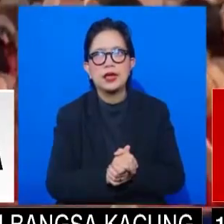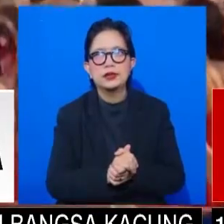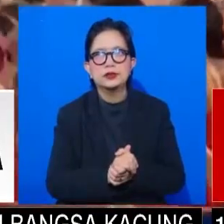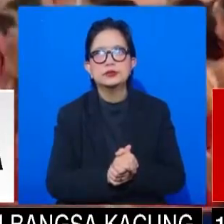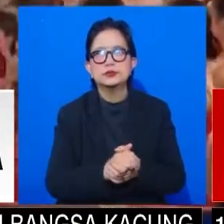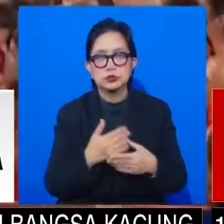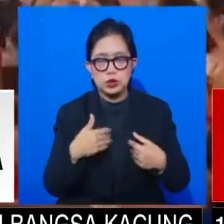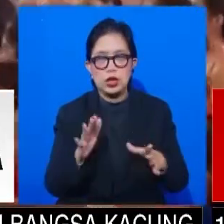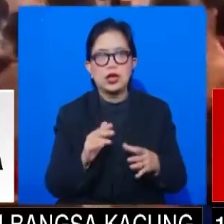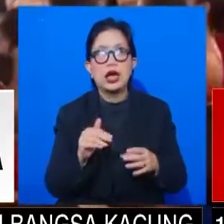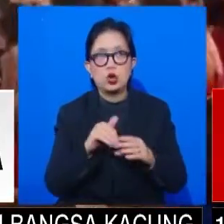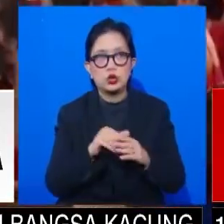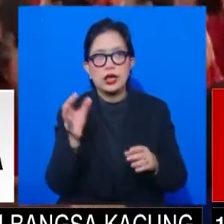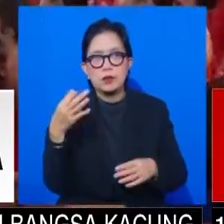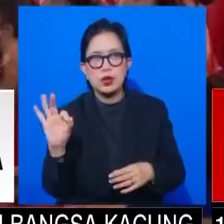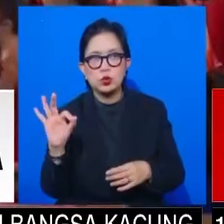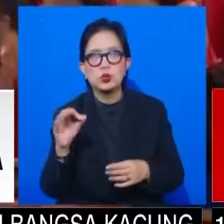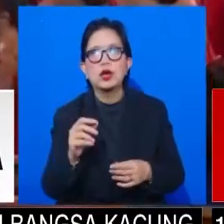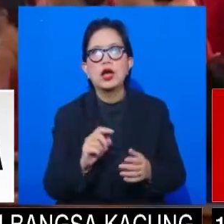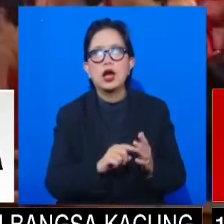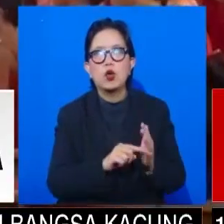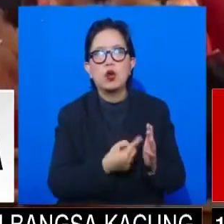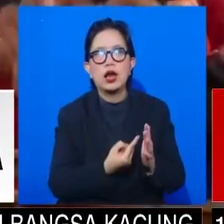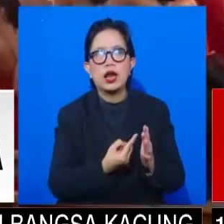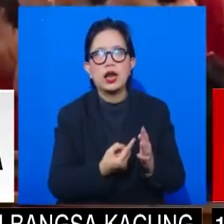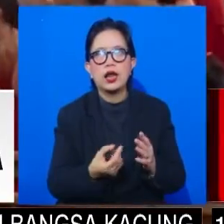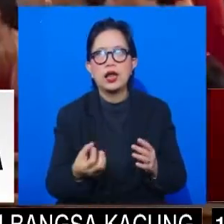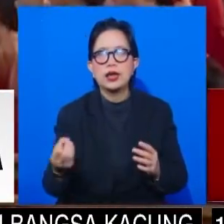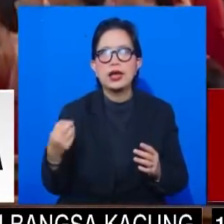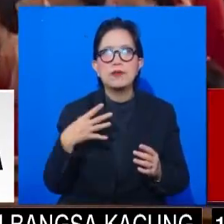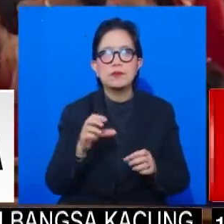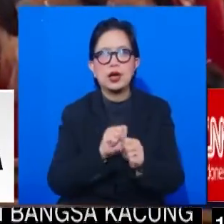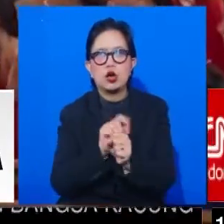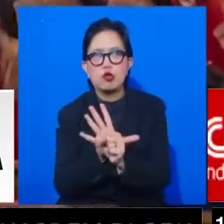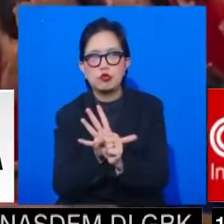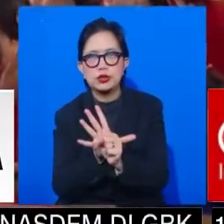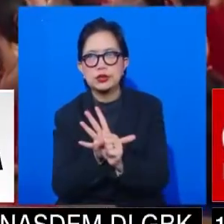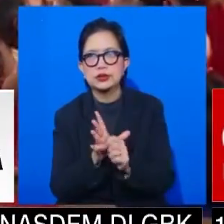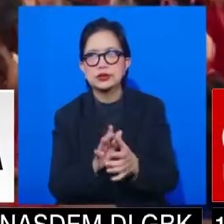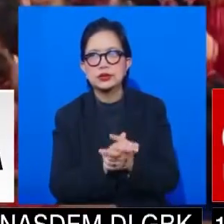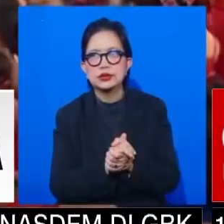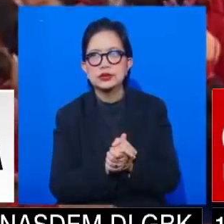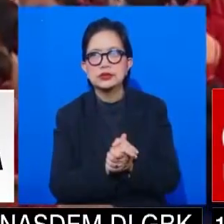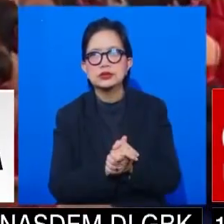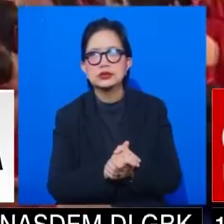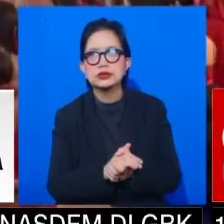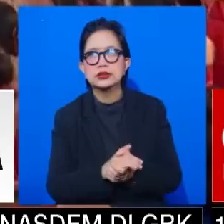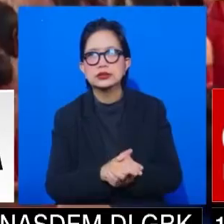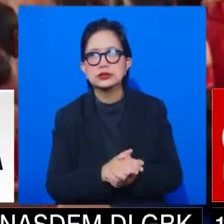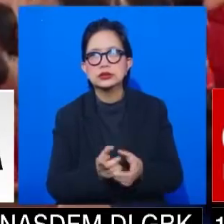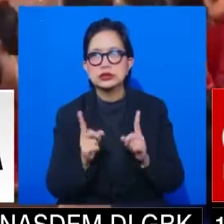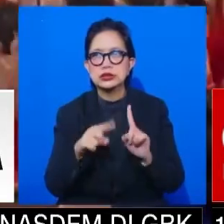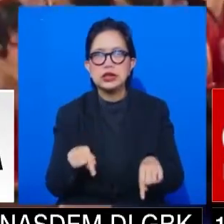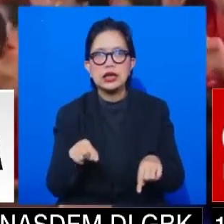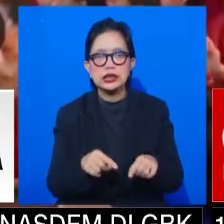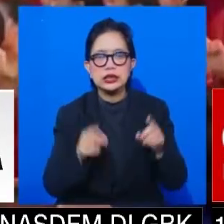baru. Angkatan ini ketika awal latihan mengalami dampak pandemi COVID-19 sehingga kerap berlatih secara online.